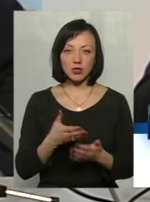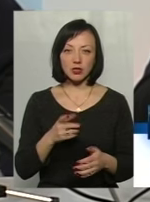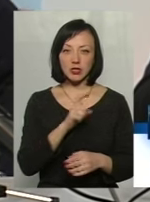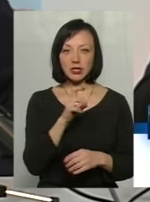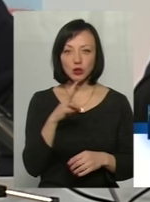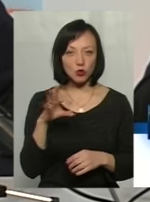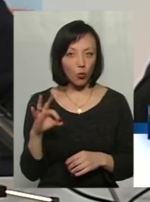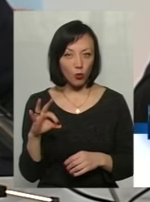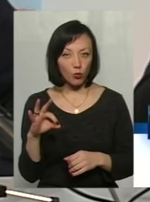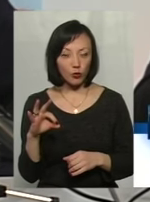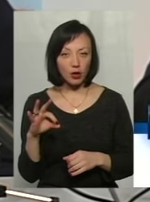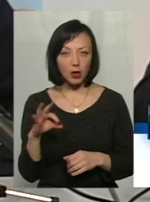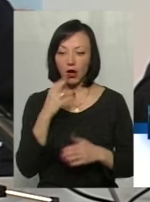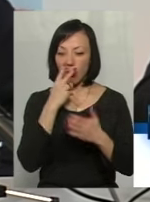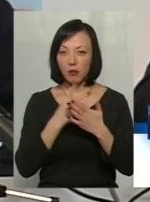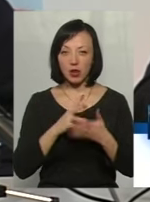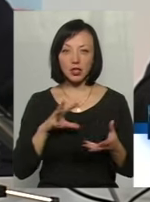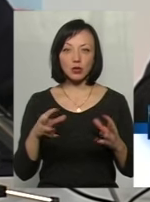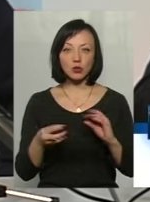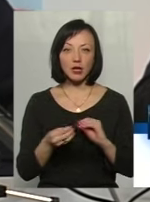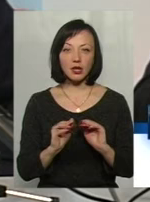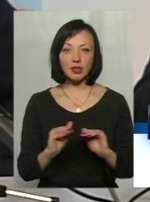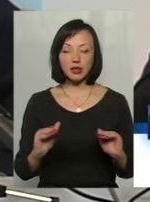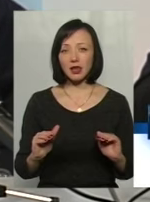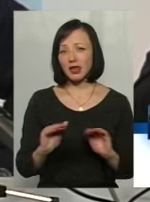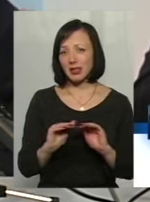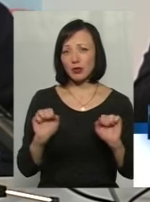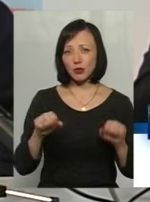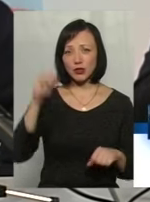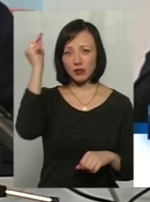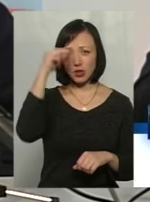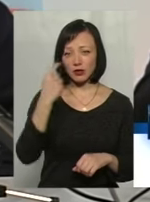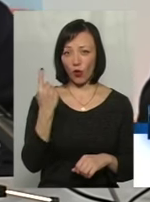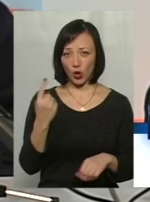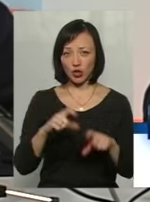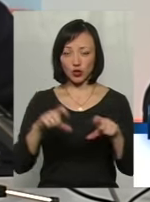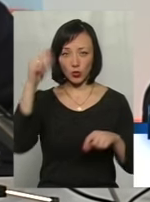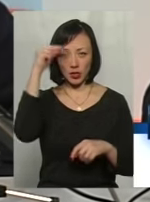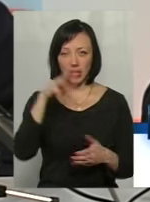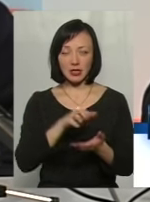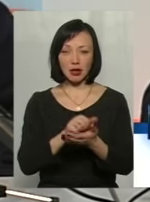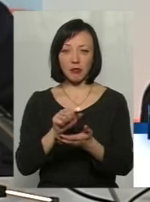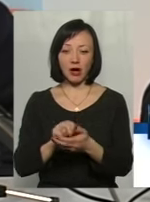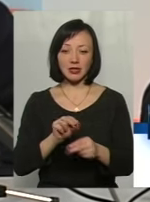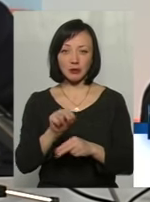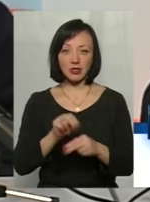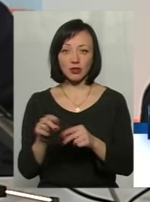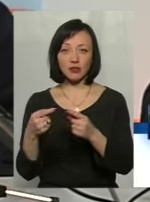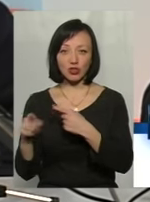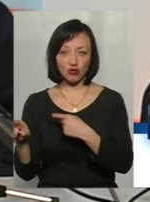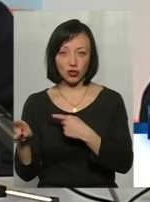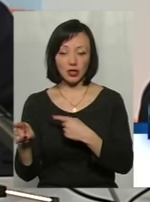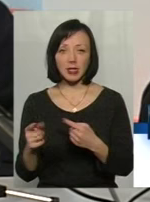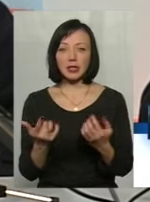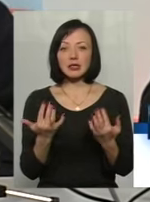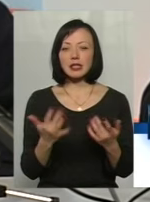ЗНО в тому числі, які показують результати учнів. Хоча учні можуть навчатися в одній школі, а займатися з репетитором в іншій. І